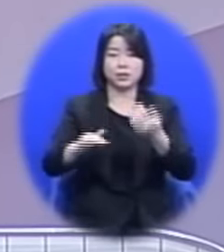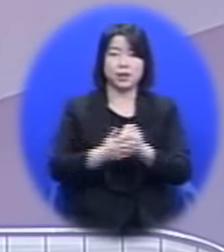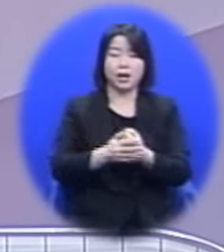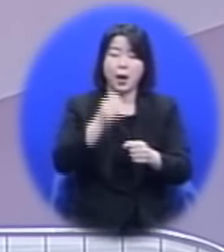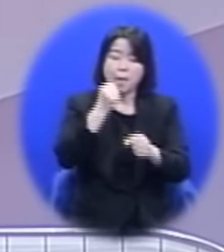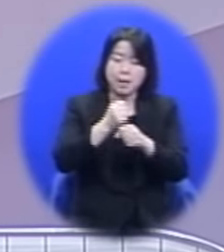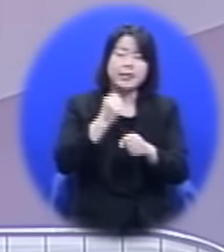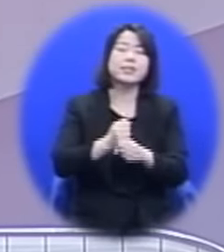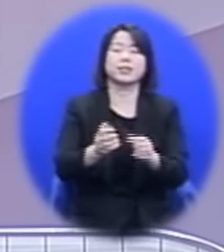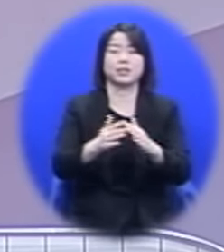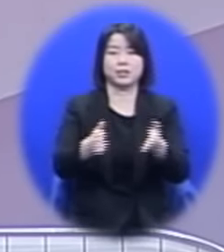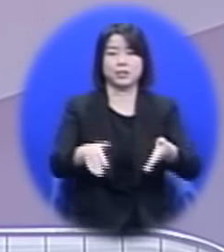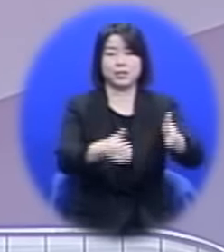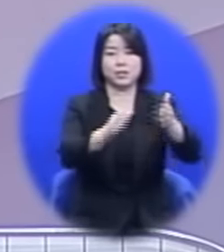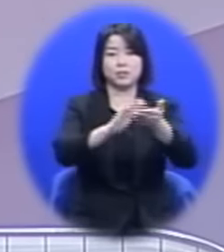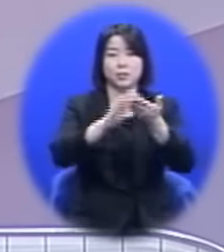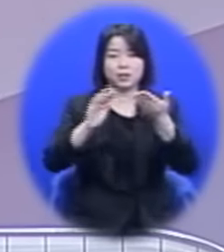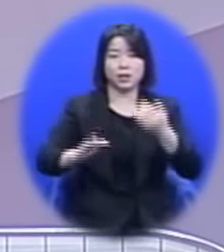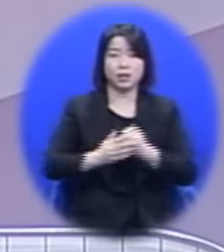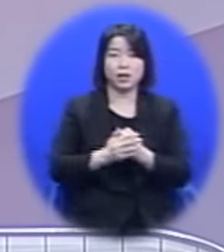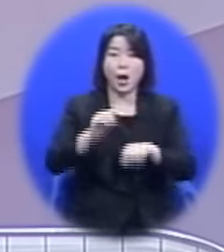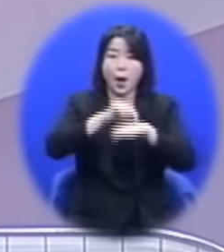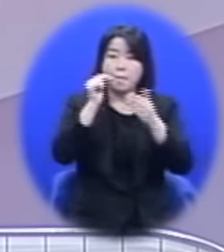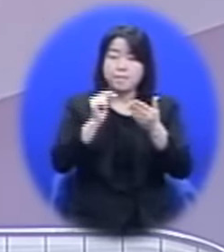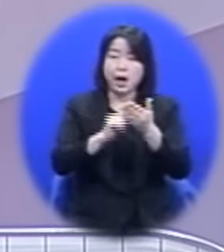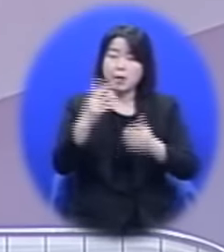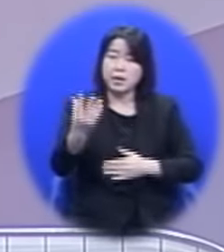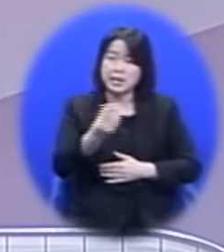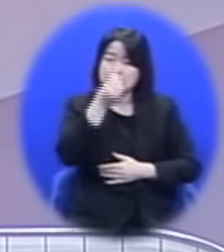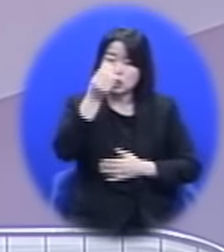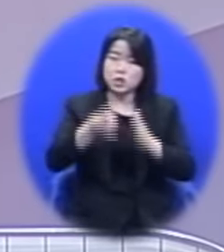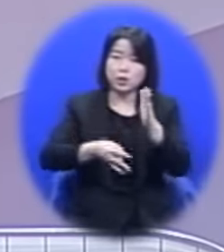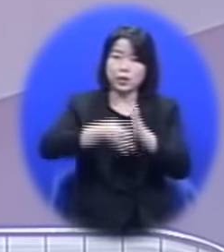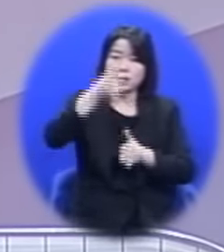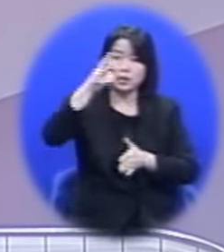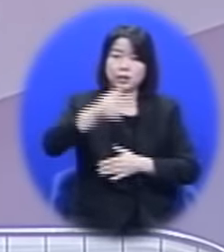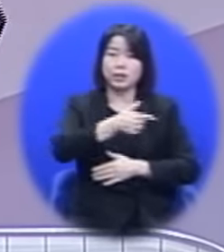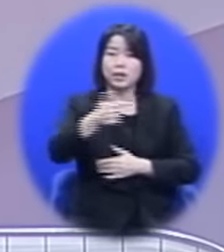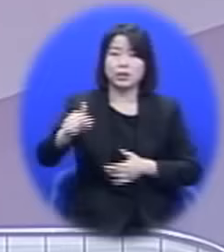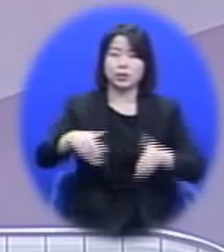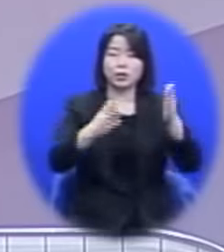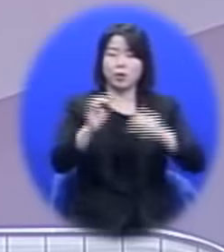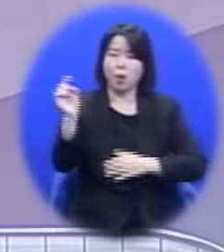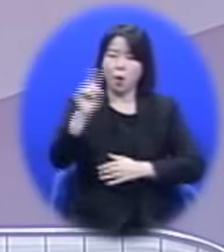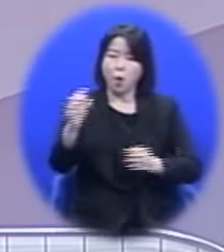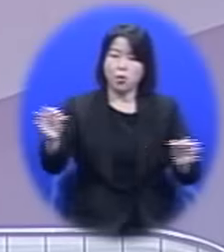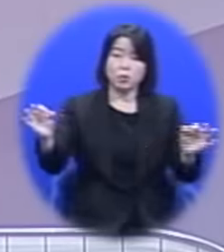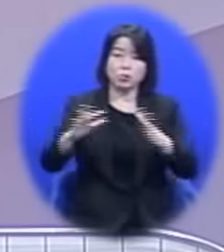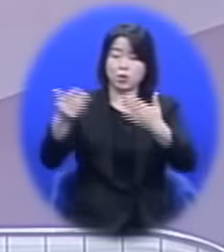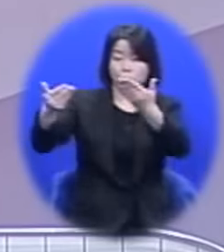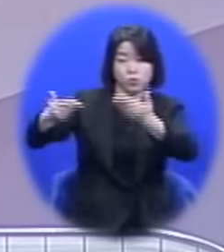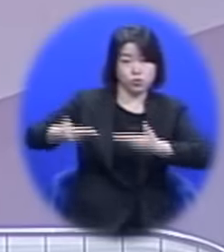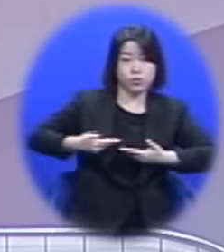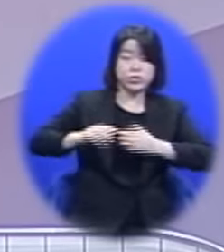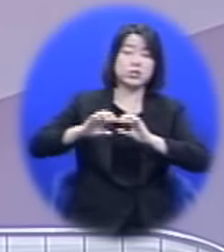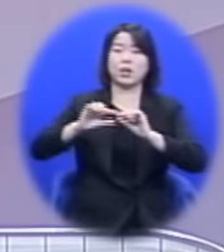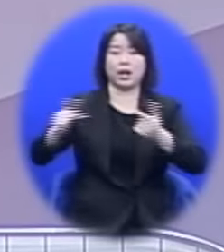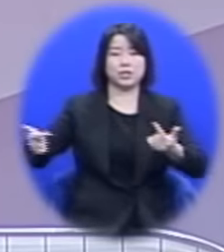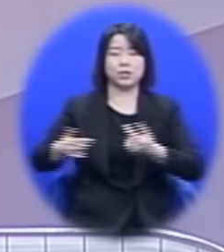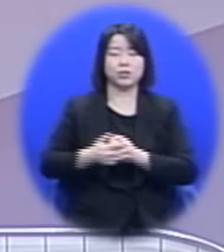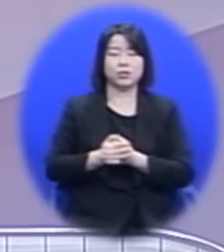만든 길이에요. 마음의 시온의 대로는 그냥 어느 순간에 우리에게 주어지는 길이